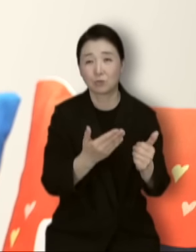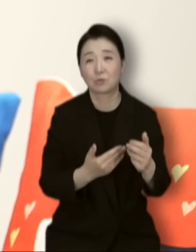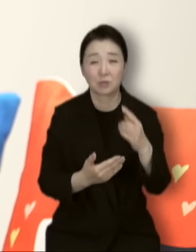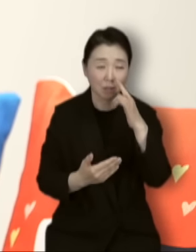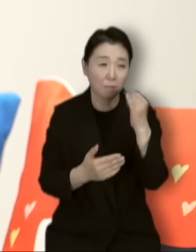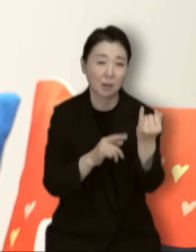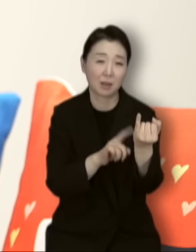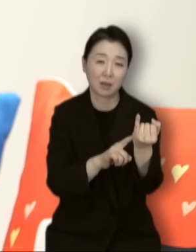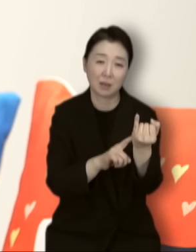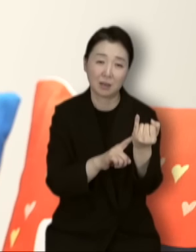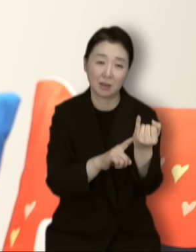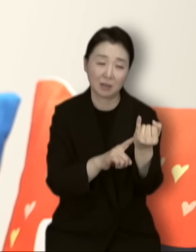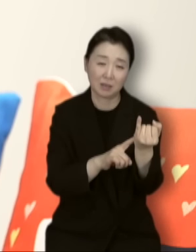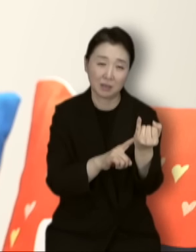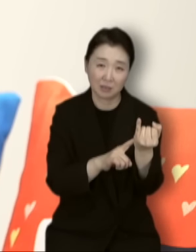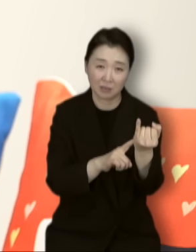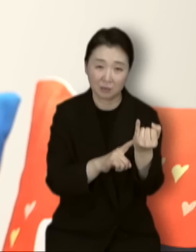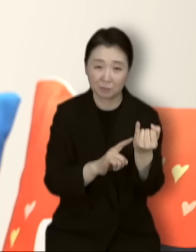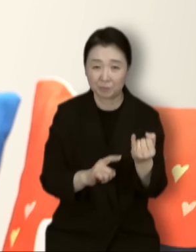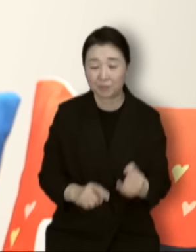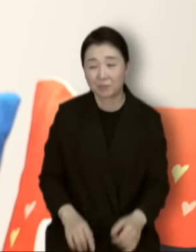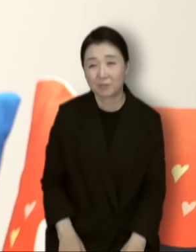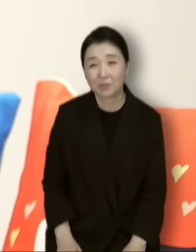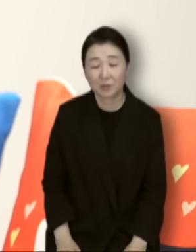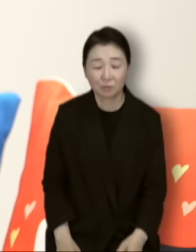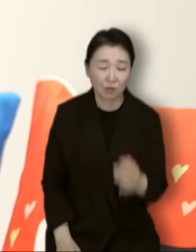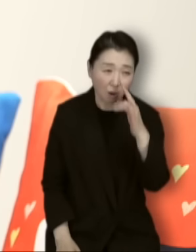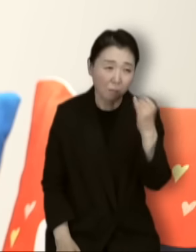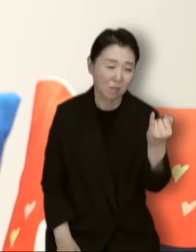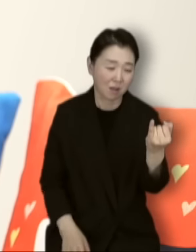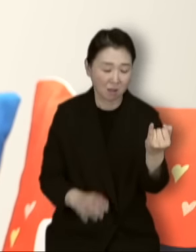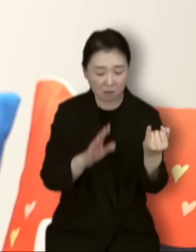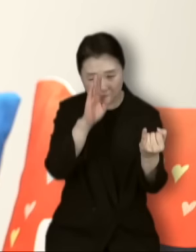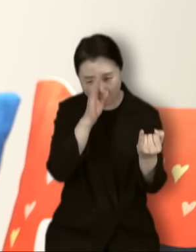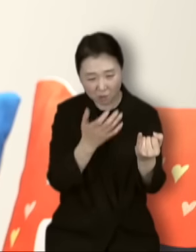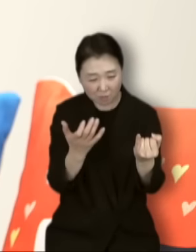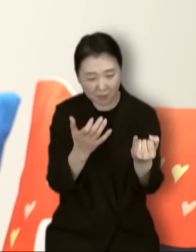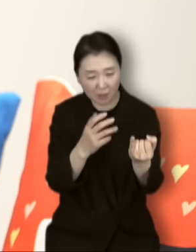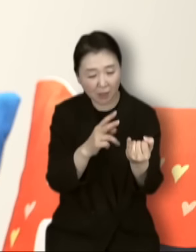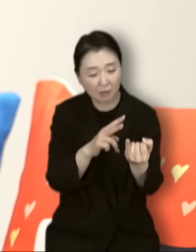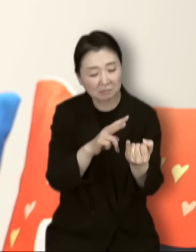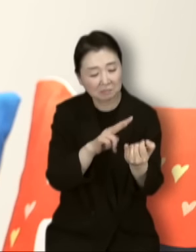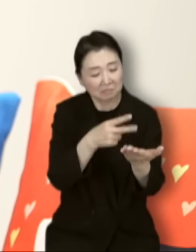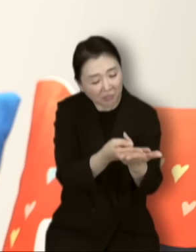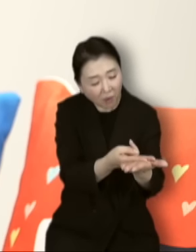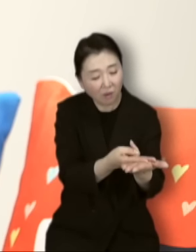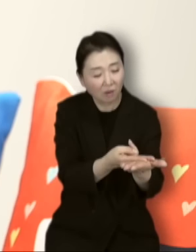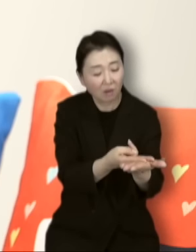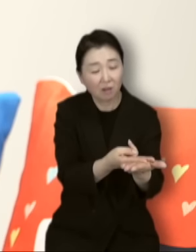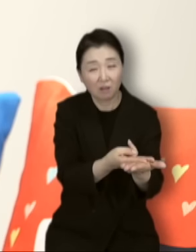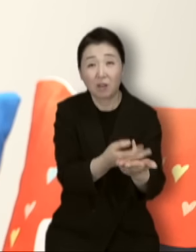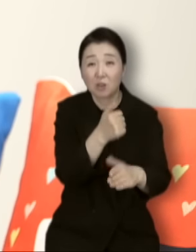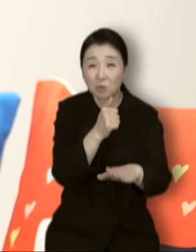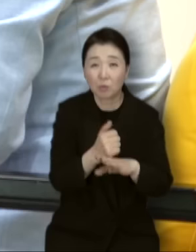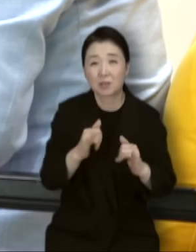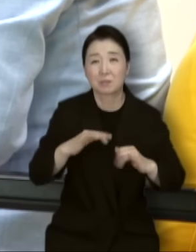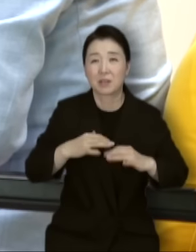굳건하게 키웠던 우리 엄마도 이렇게 쓰러져가는 아이처럼 변하는 걸 보면서 인간은 자랑할게 하나도